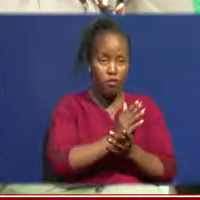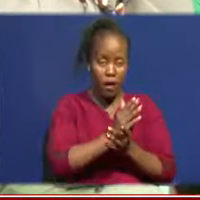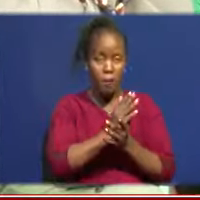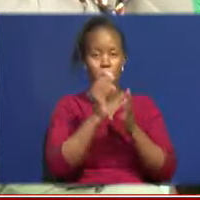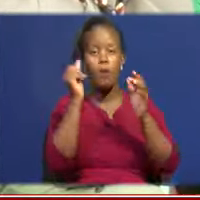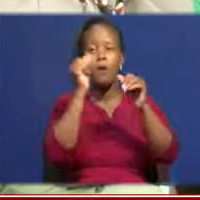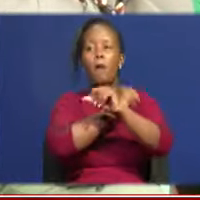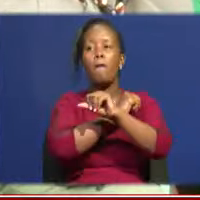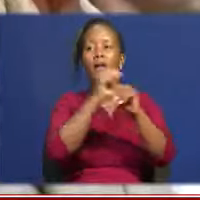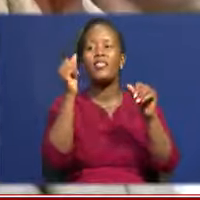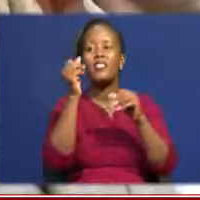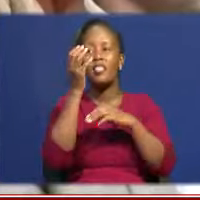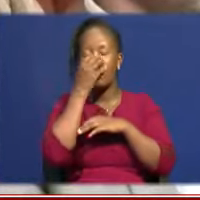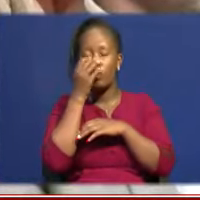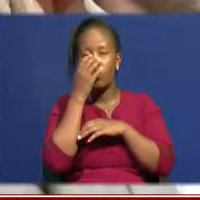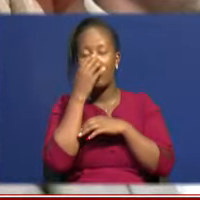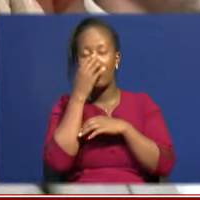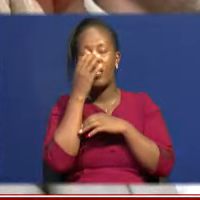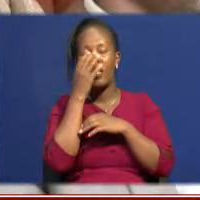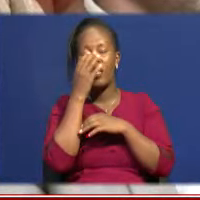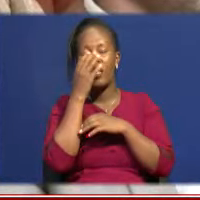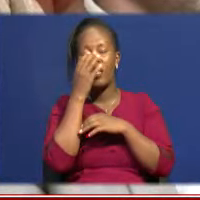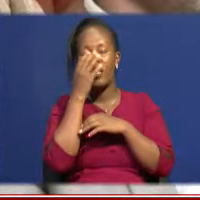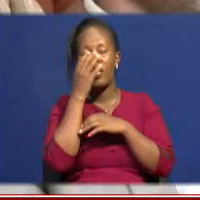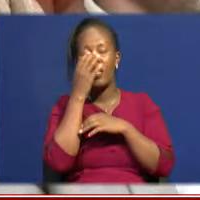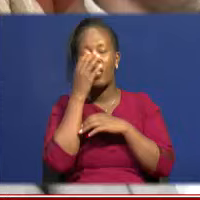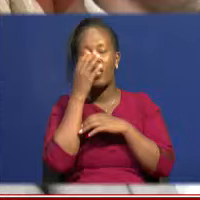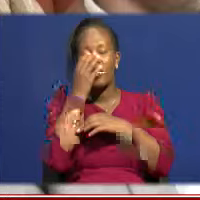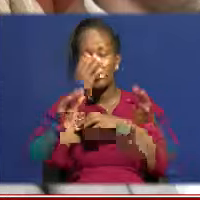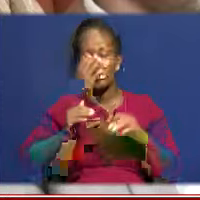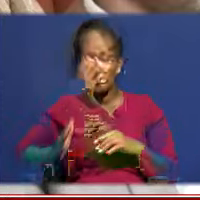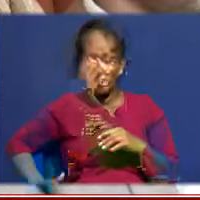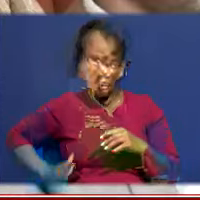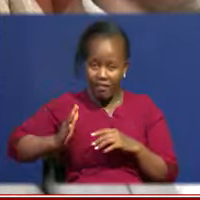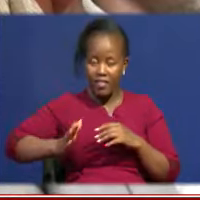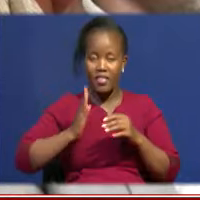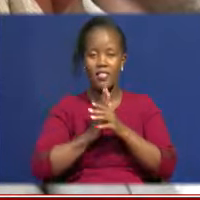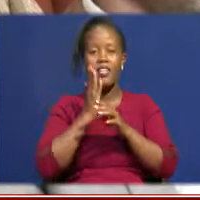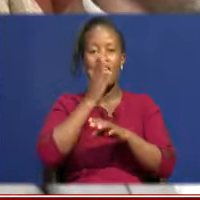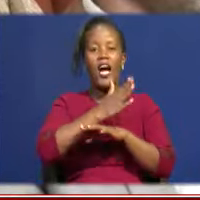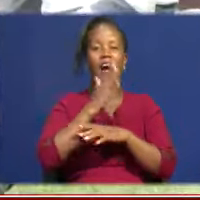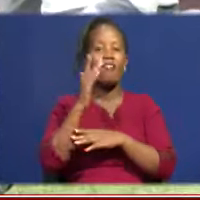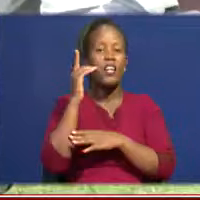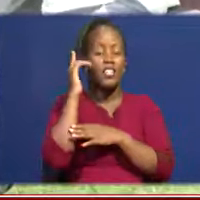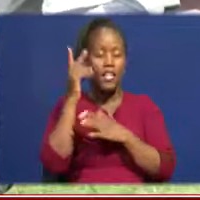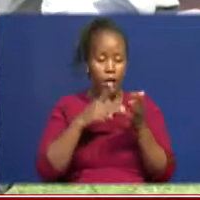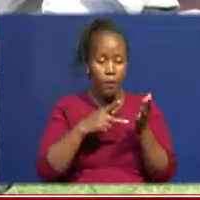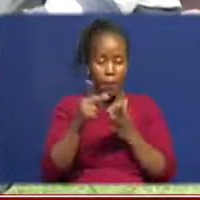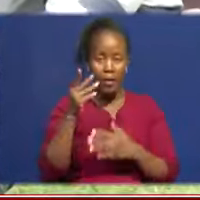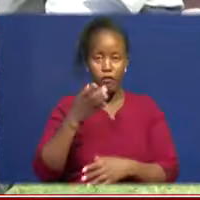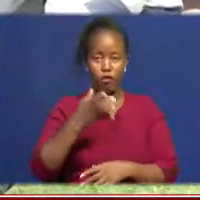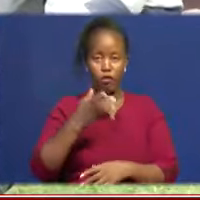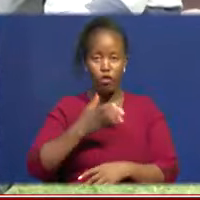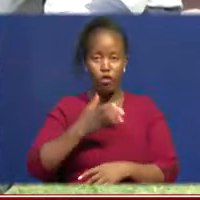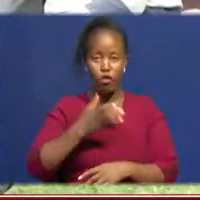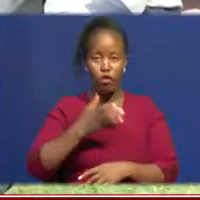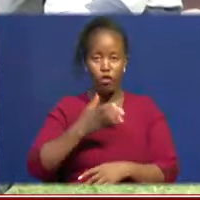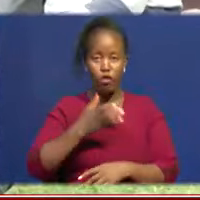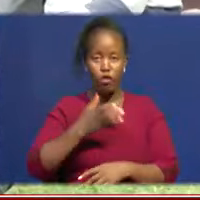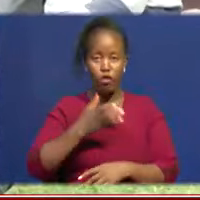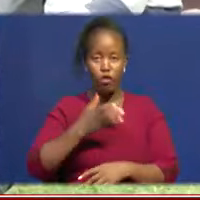acquired a disputed land in the Bibi area of legally buying it from the owner. Kihara is calling